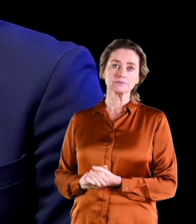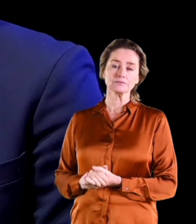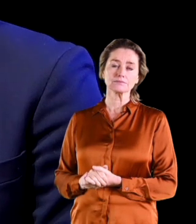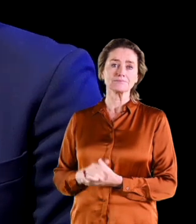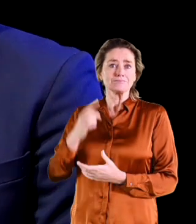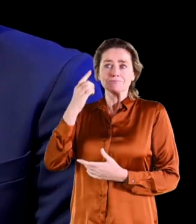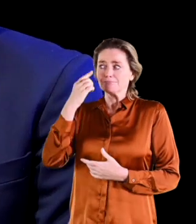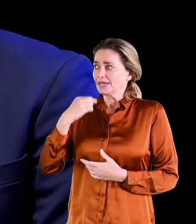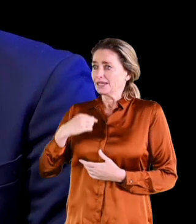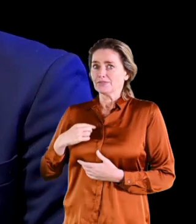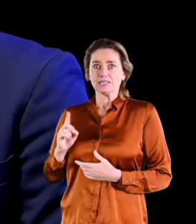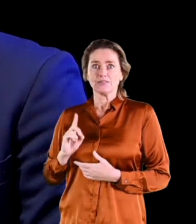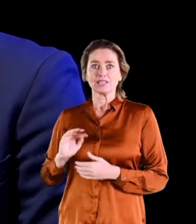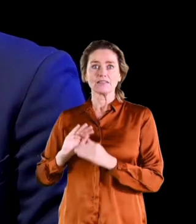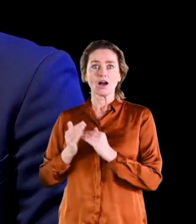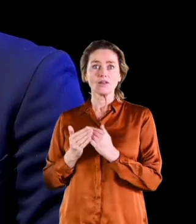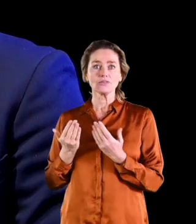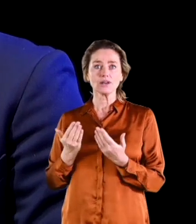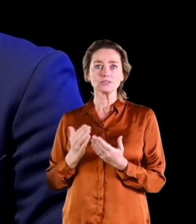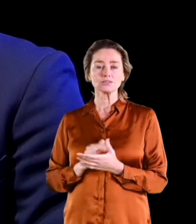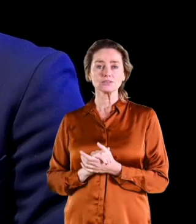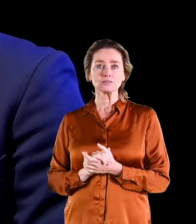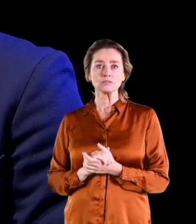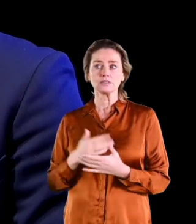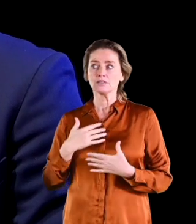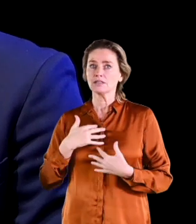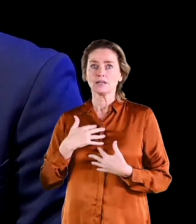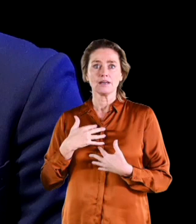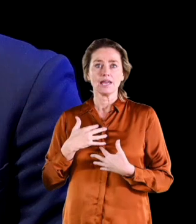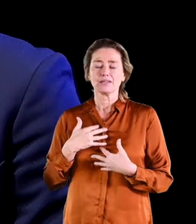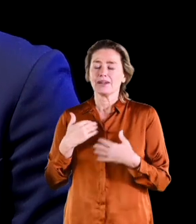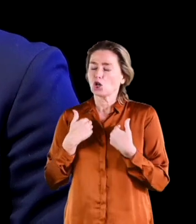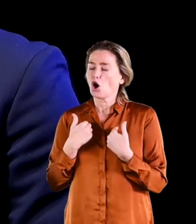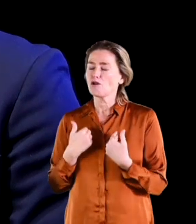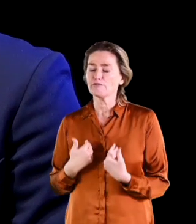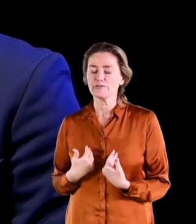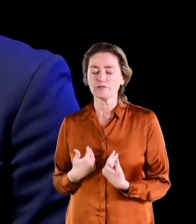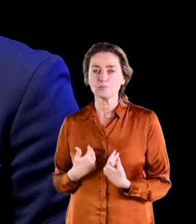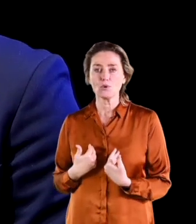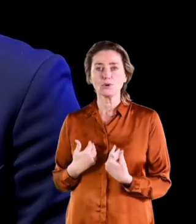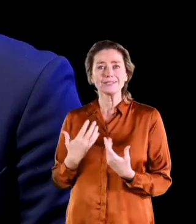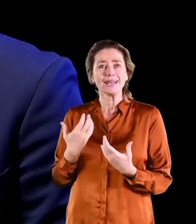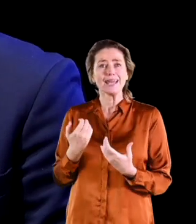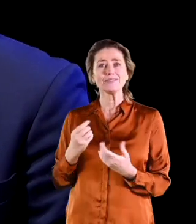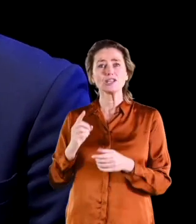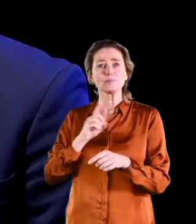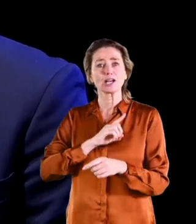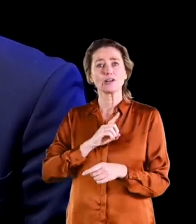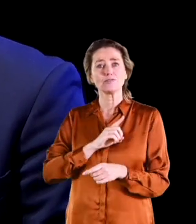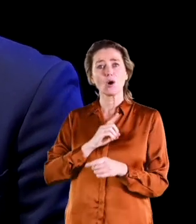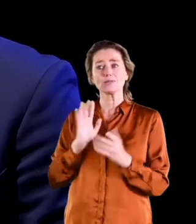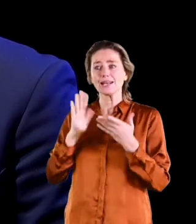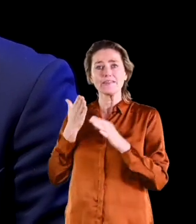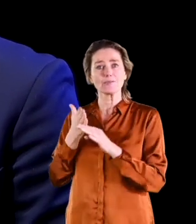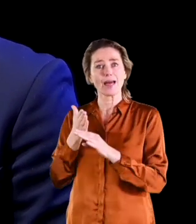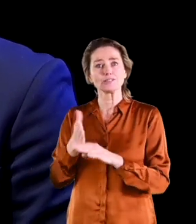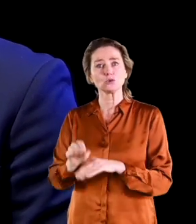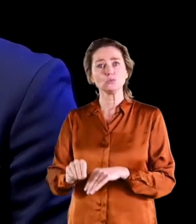Ik wist niet wat er aan de hand was. Ik werd oververmoeid. Ik wilde mijn gewone leven blijven doen.